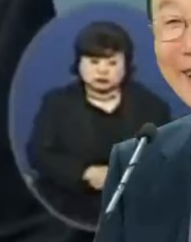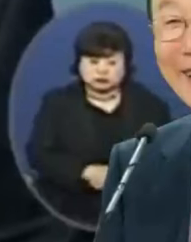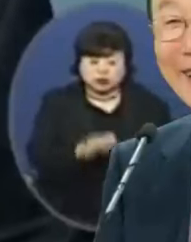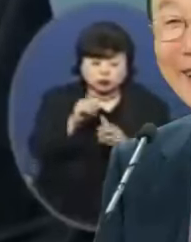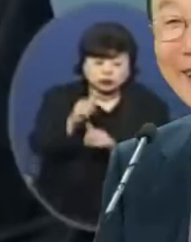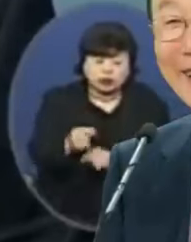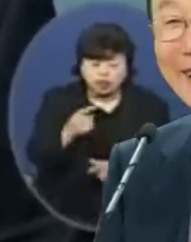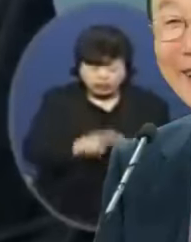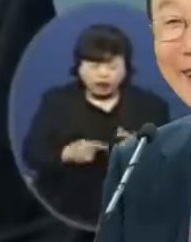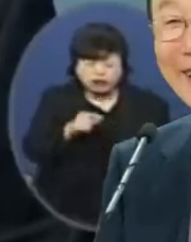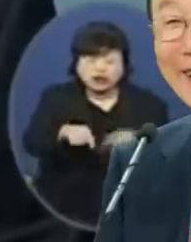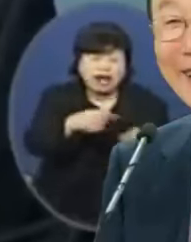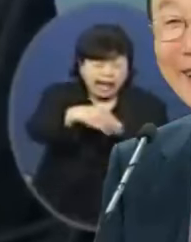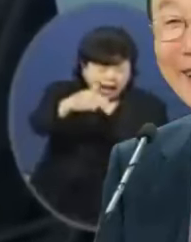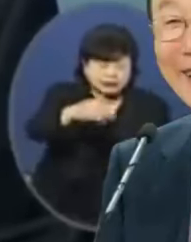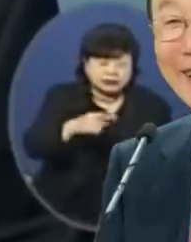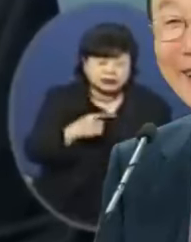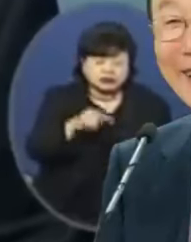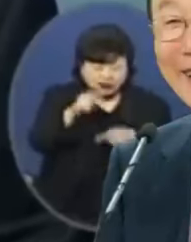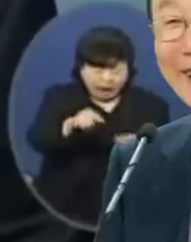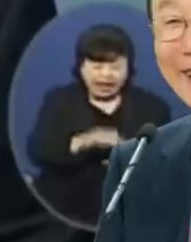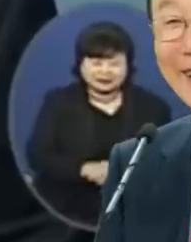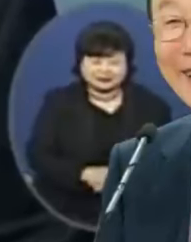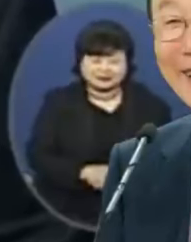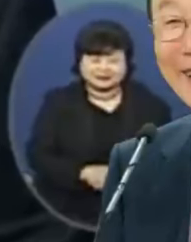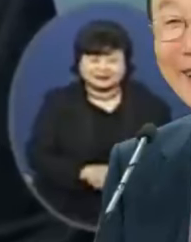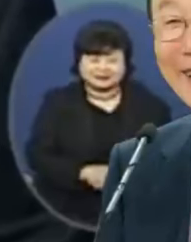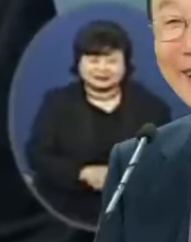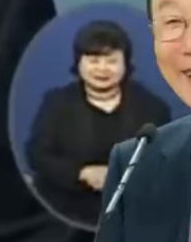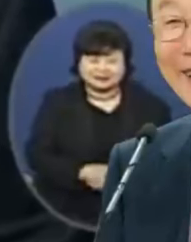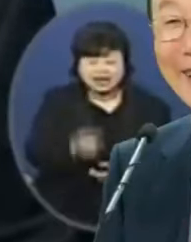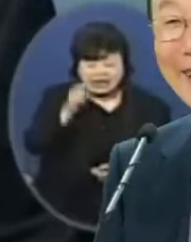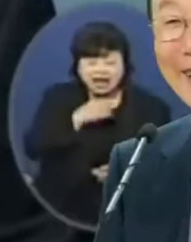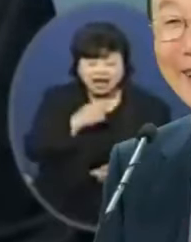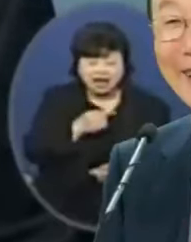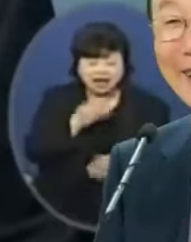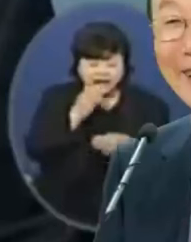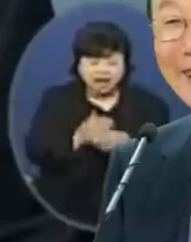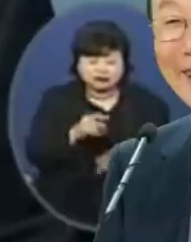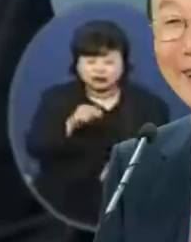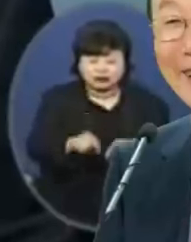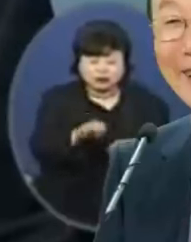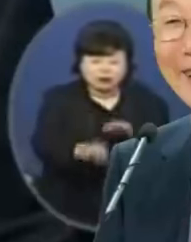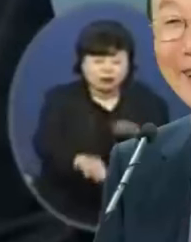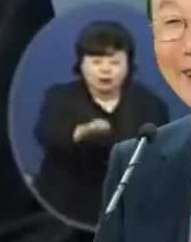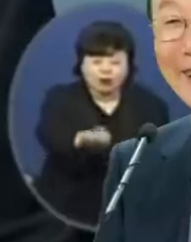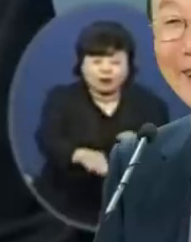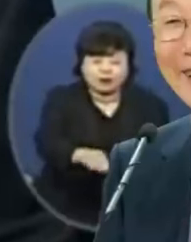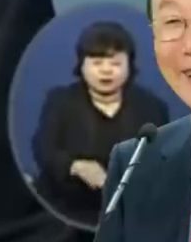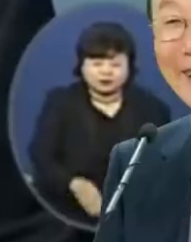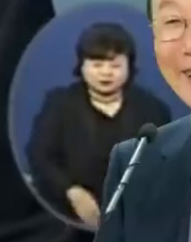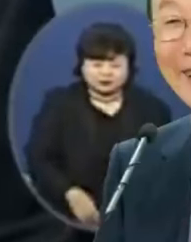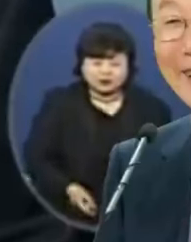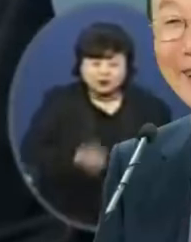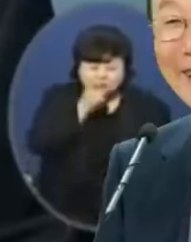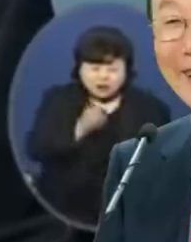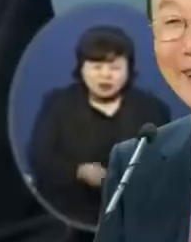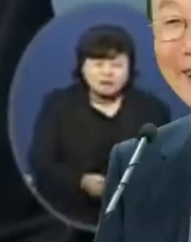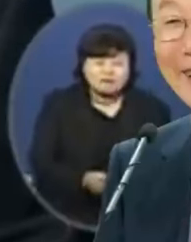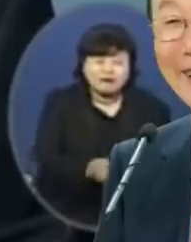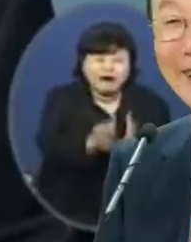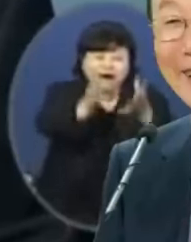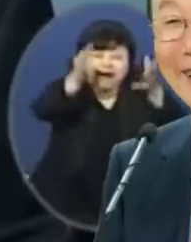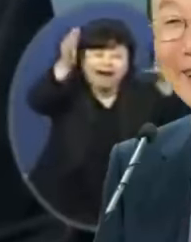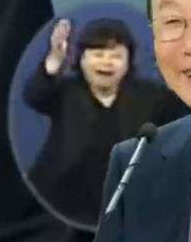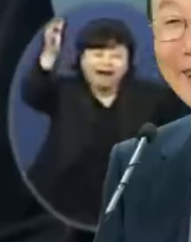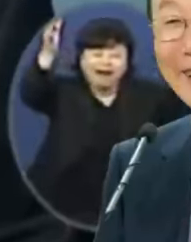여호수아는 더 걸어 들어가라. 강 한운대로 쩌벅쩌벅 걸어 들어갔는데 위에서부터 물이